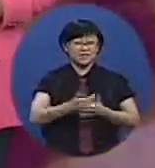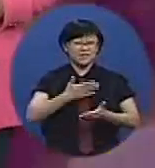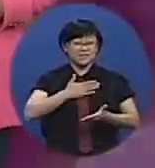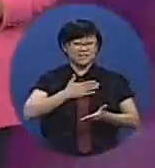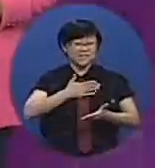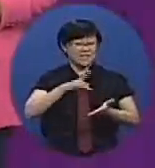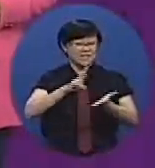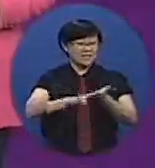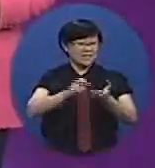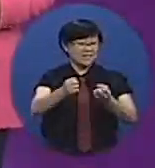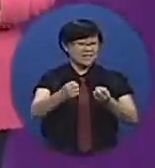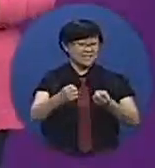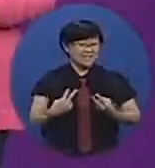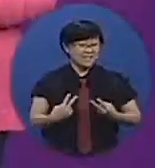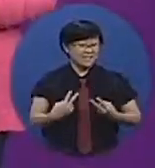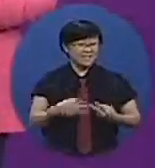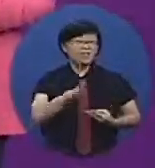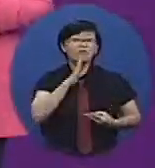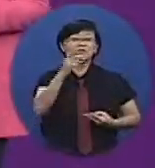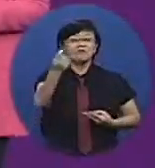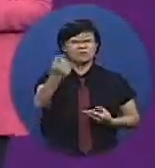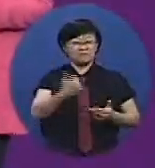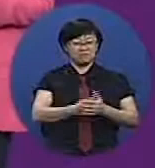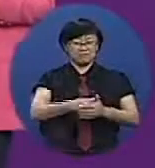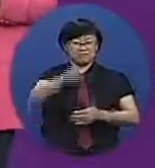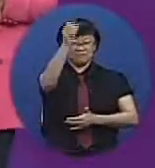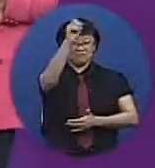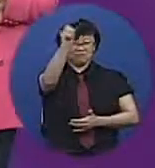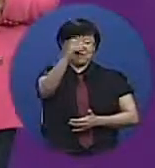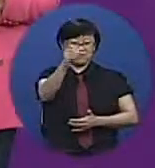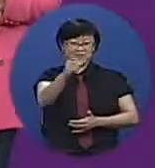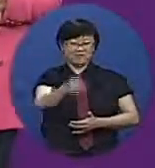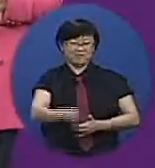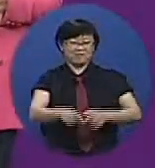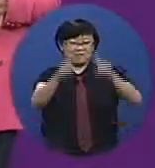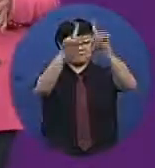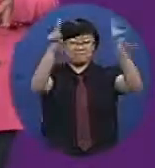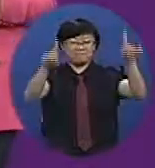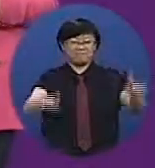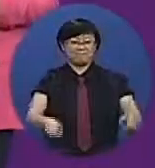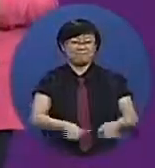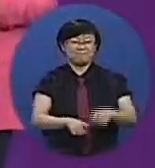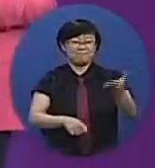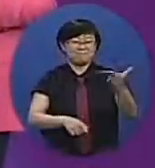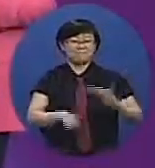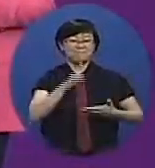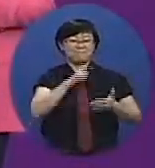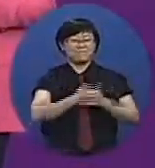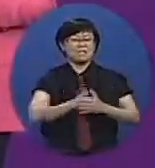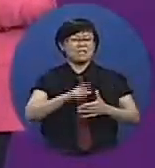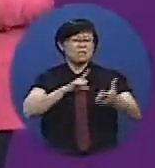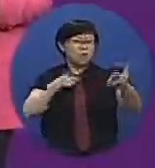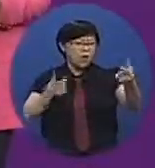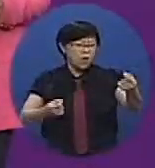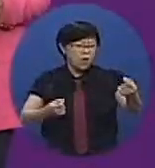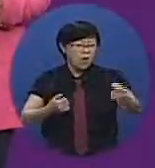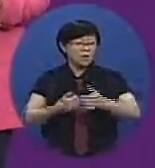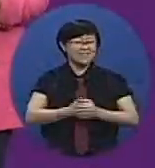저에게 글을 아, 예, 예, 맞습니다. 맞으세요? 예. 네. 아, 동명도 있으신가로 깜짝